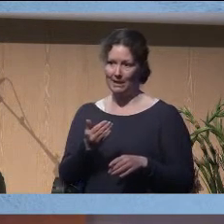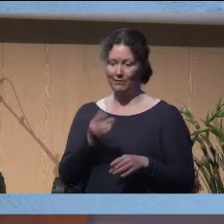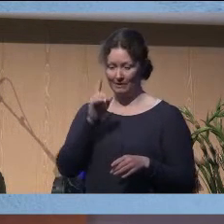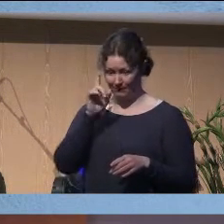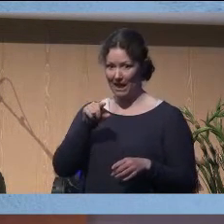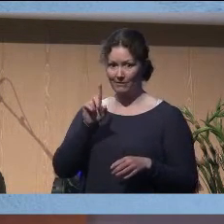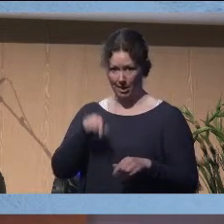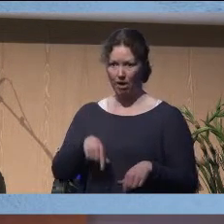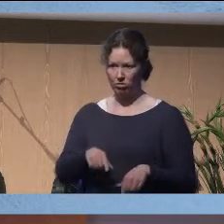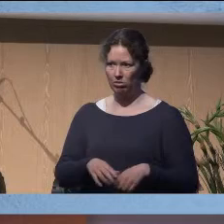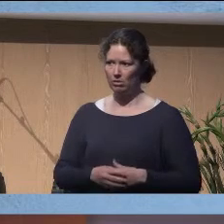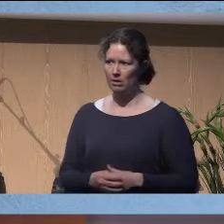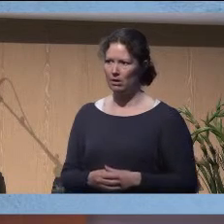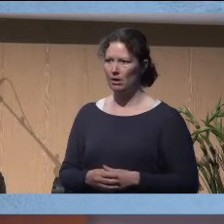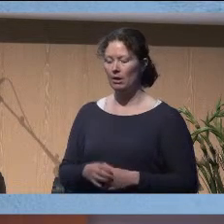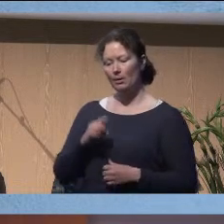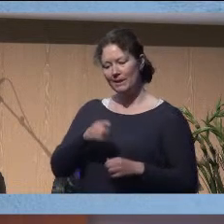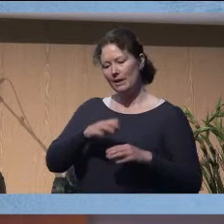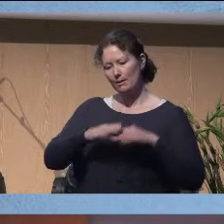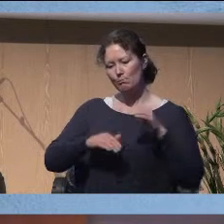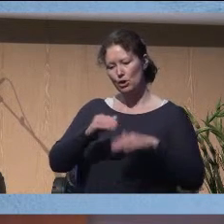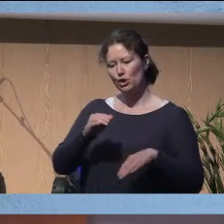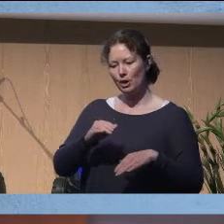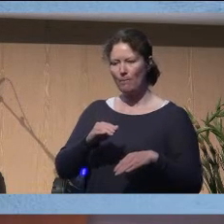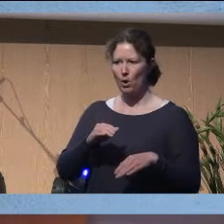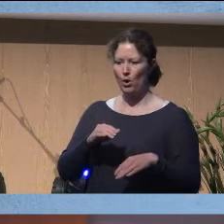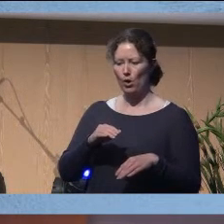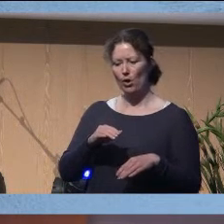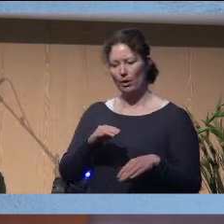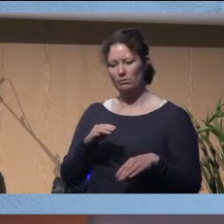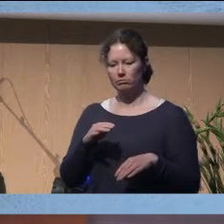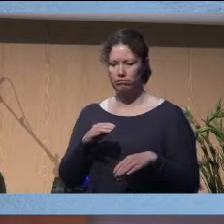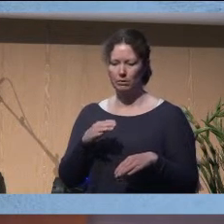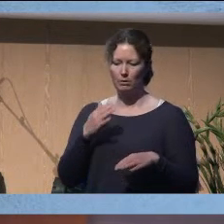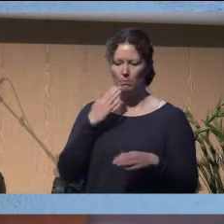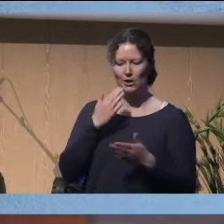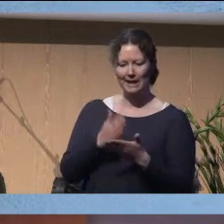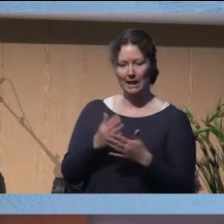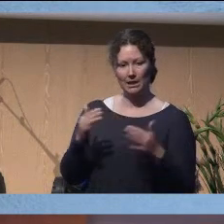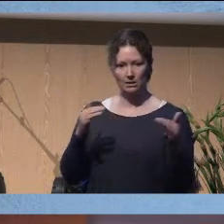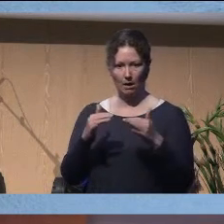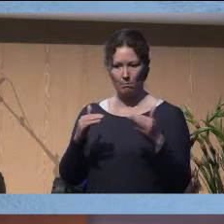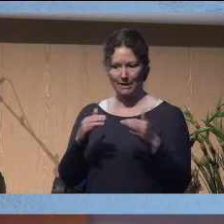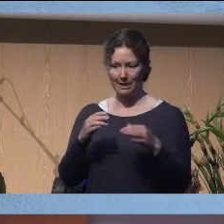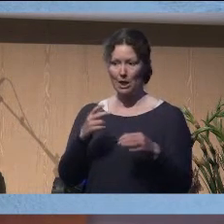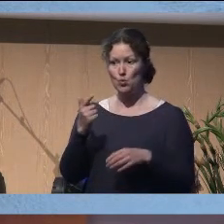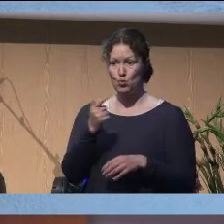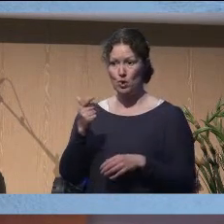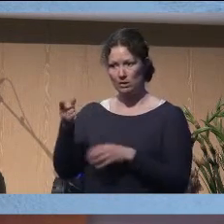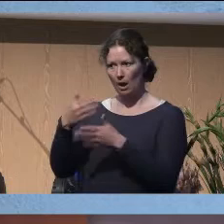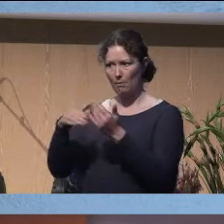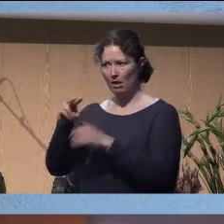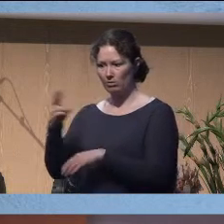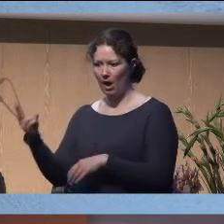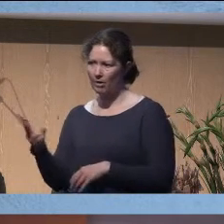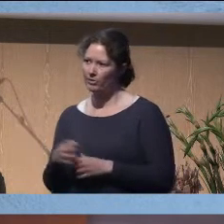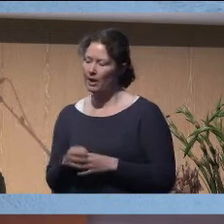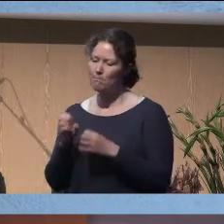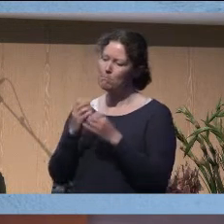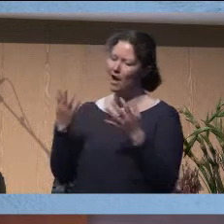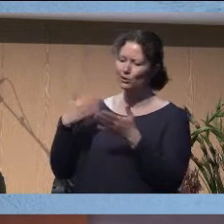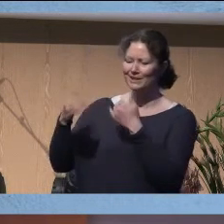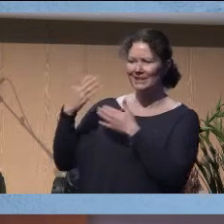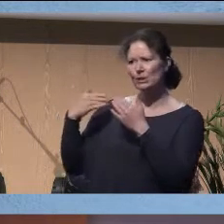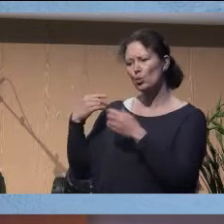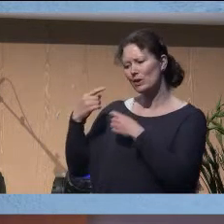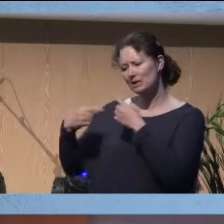vi kan. Og det bygger på en borgerrettskampen I USA, blant annet. Det mange historiske